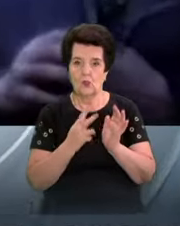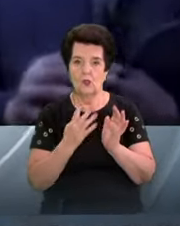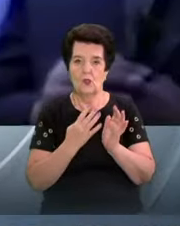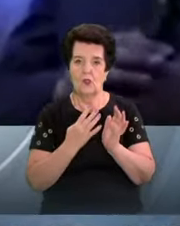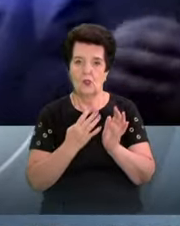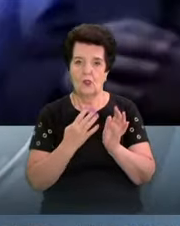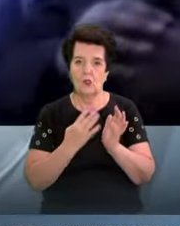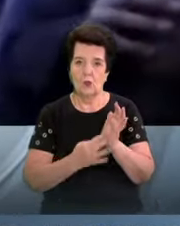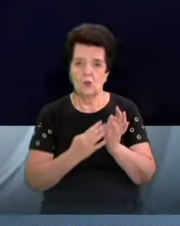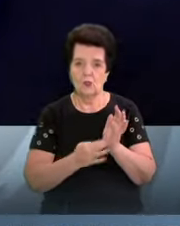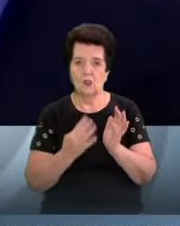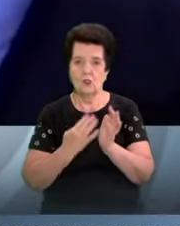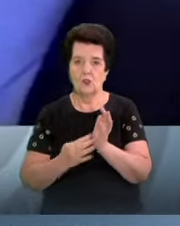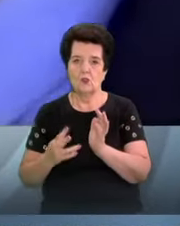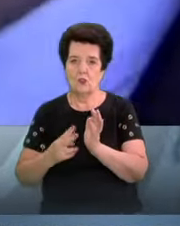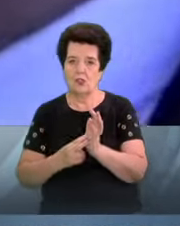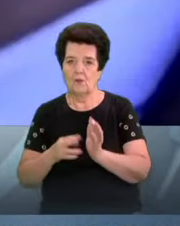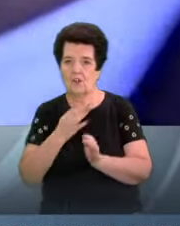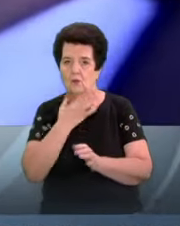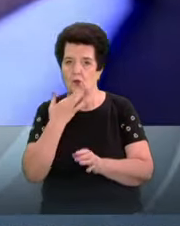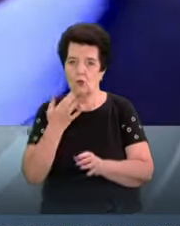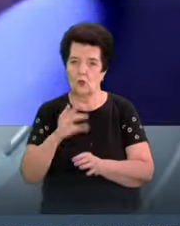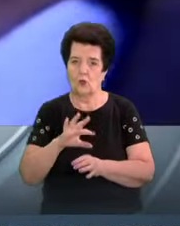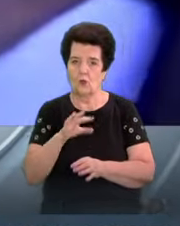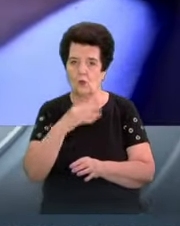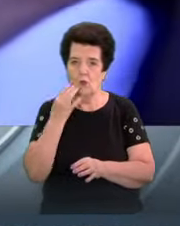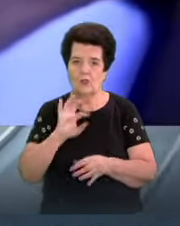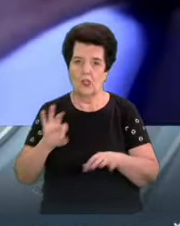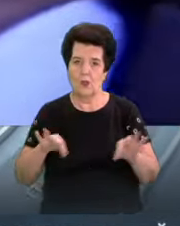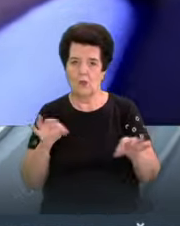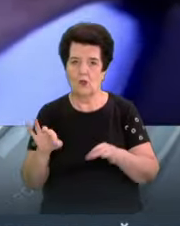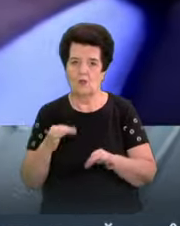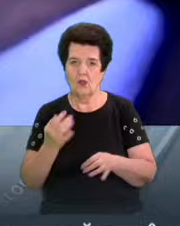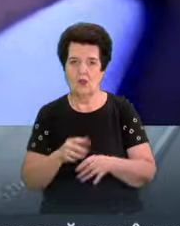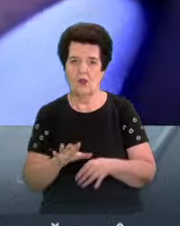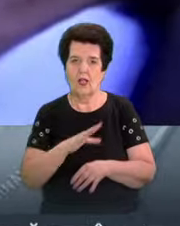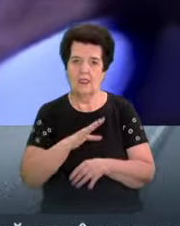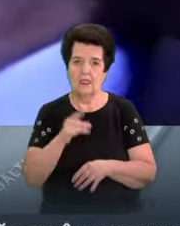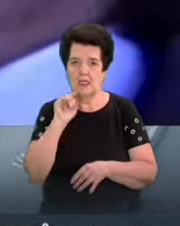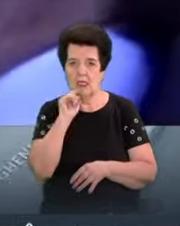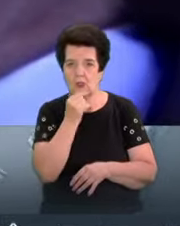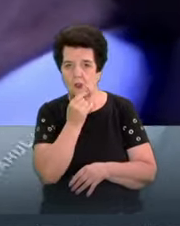1990-1997 au fost cu multe provocări, atât de ordin economic, cât și identitar.